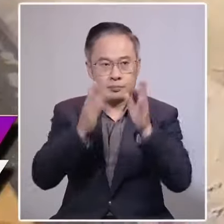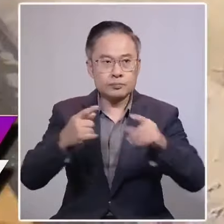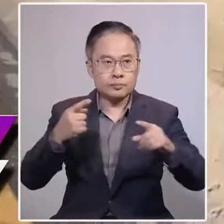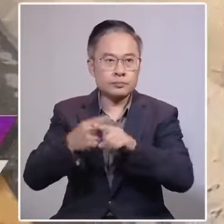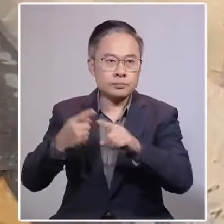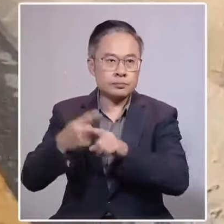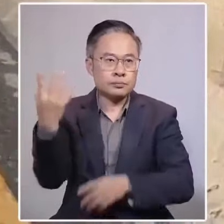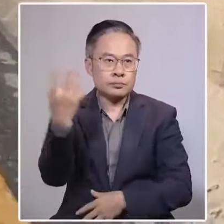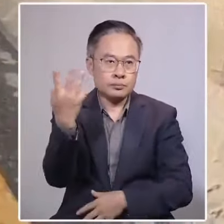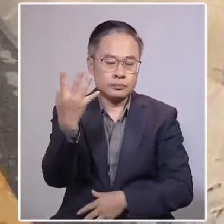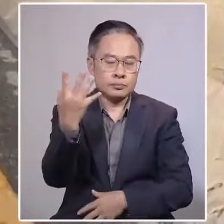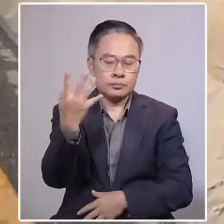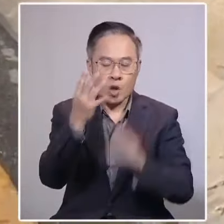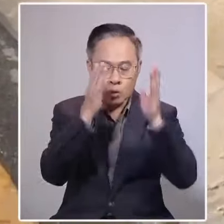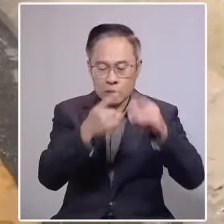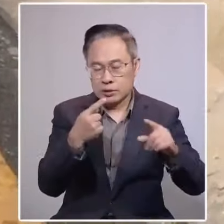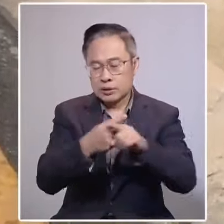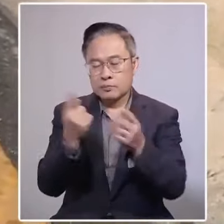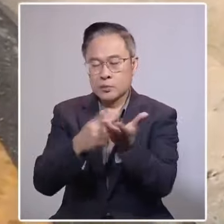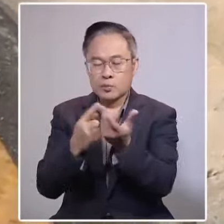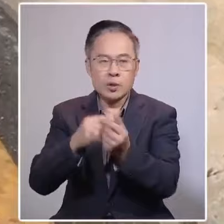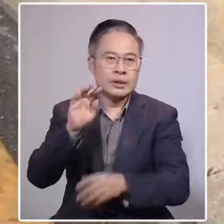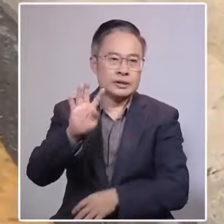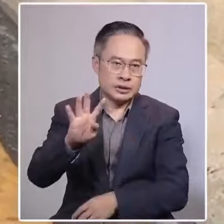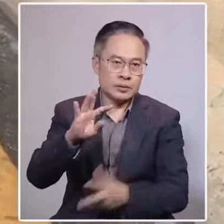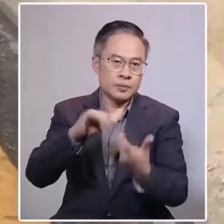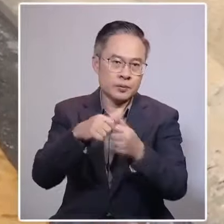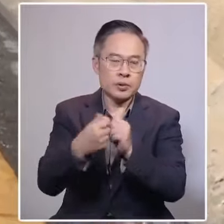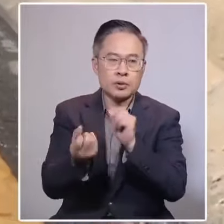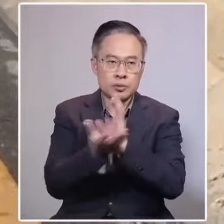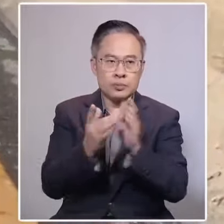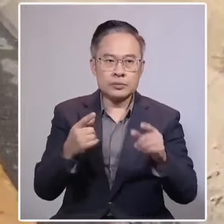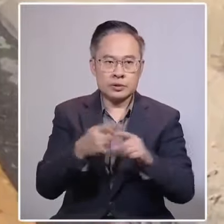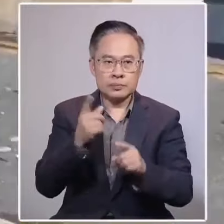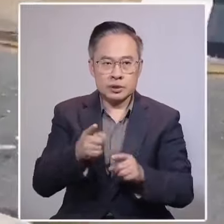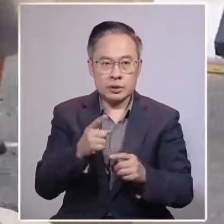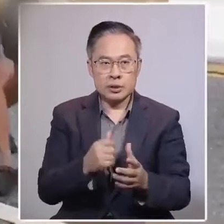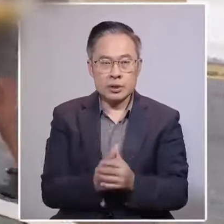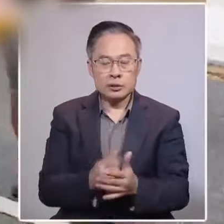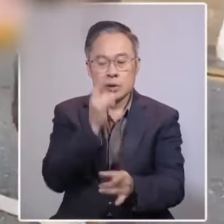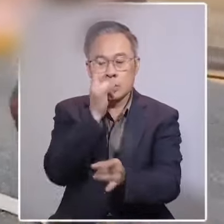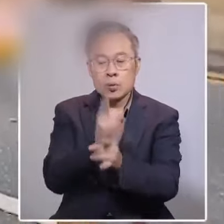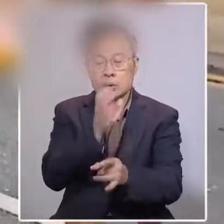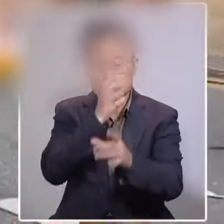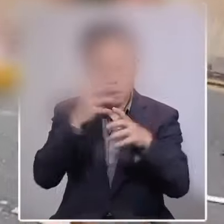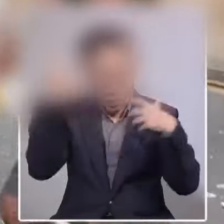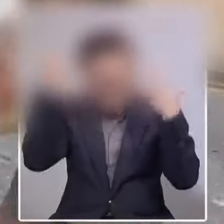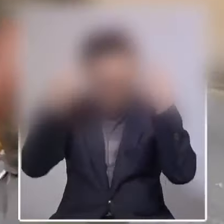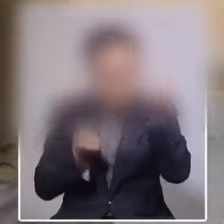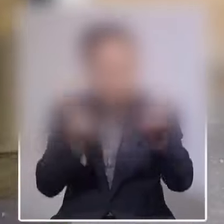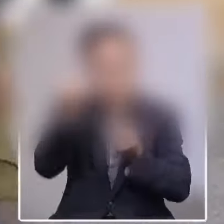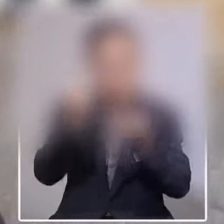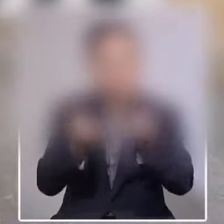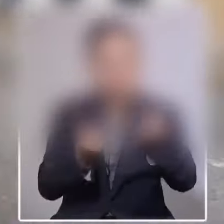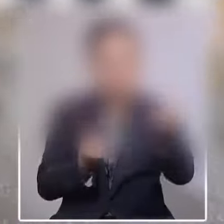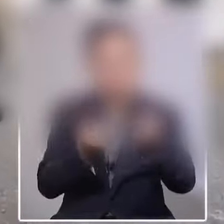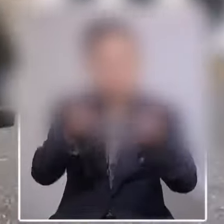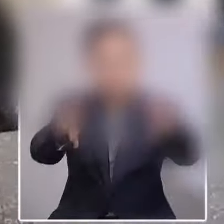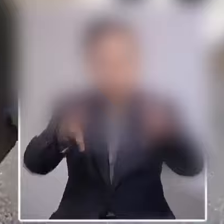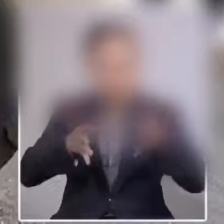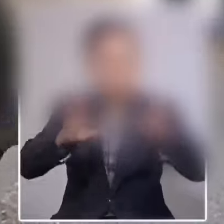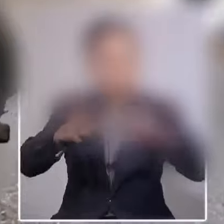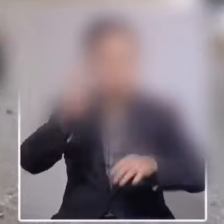ไม่ใช่แค่รถคันเหลืองคนเดียว 4คนที่ได้รับความเดือดร้อนจากคนเมาคนเดียวที่ดื่มแล้วขับ